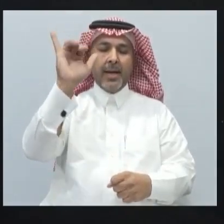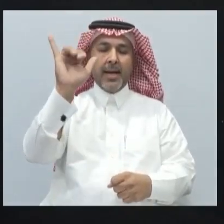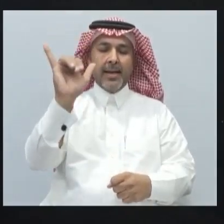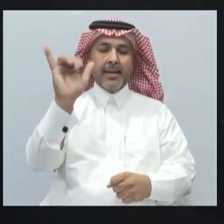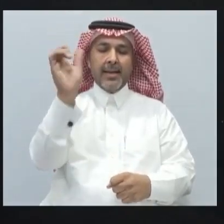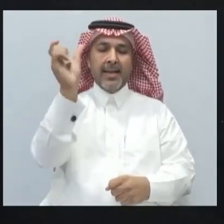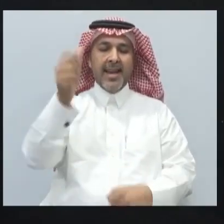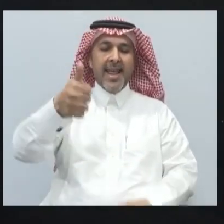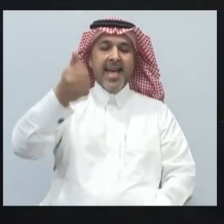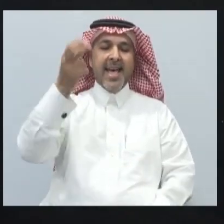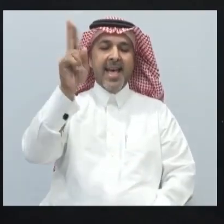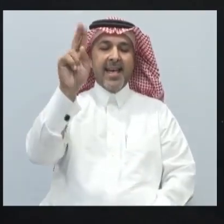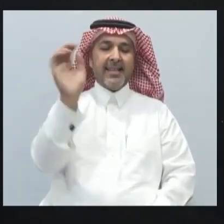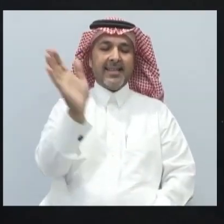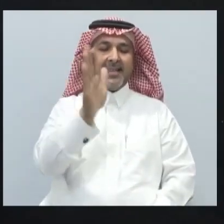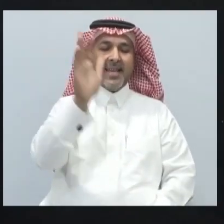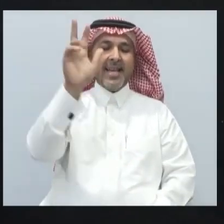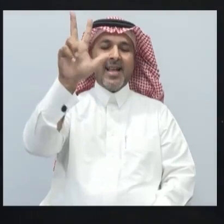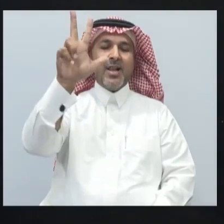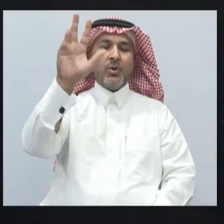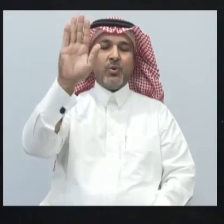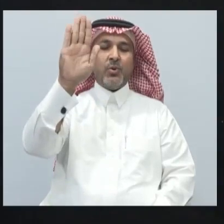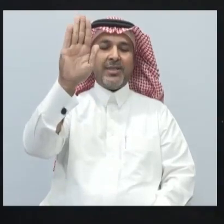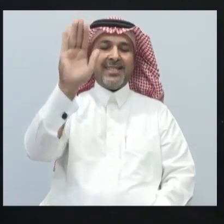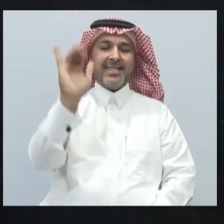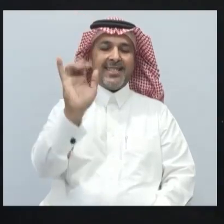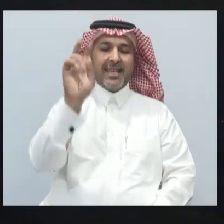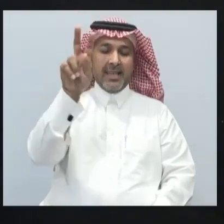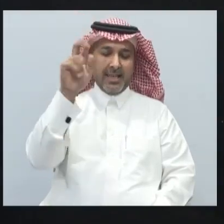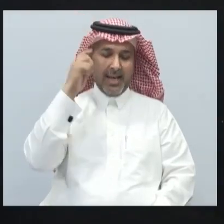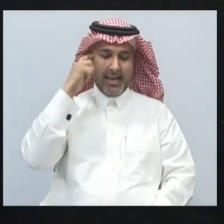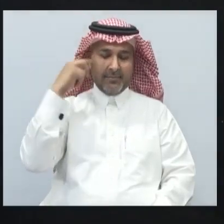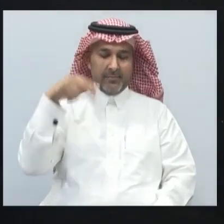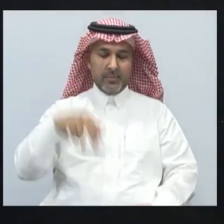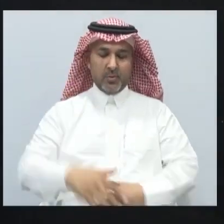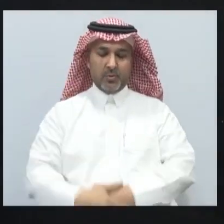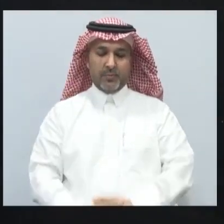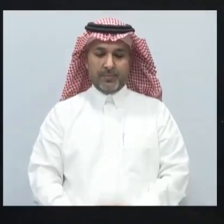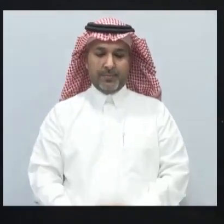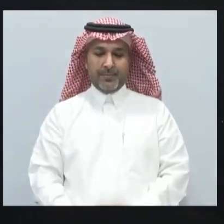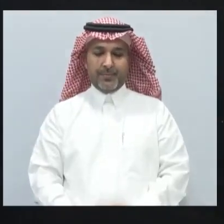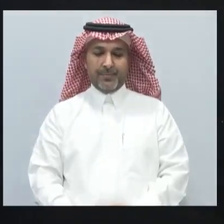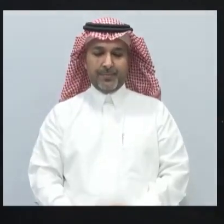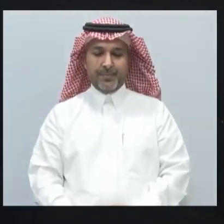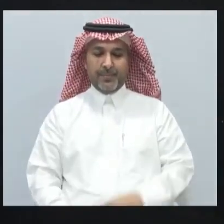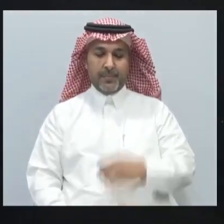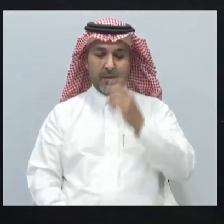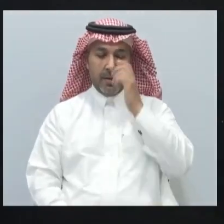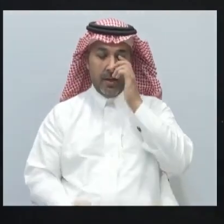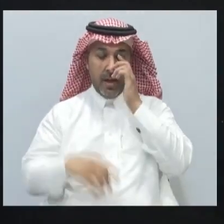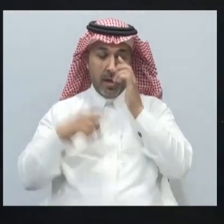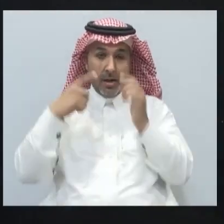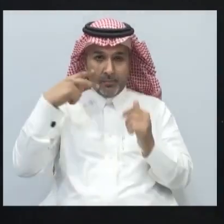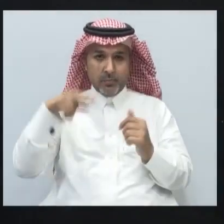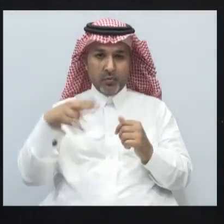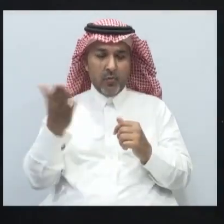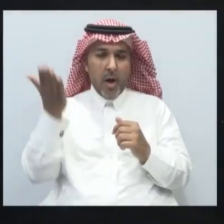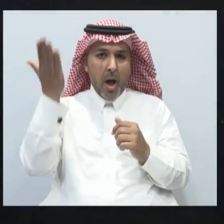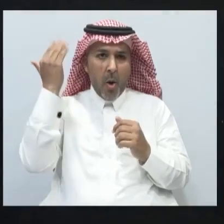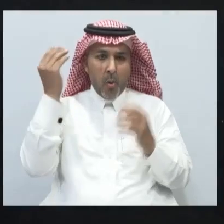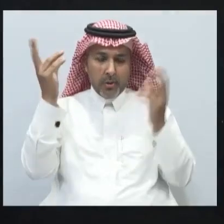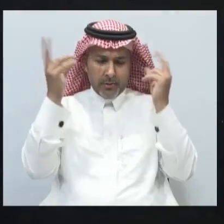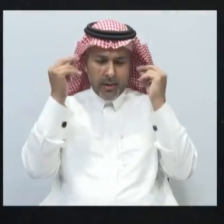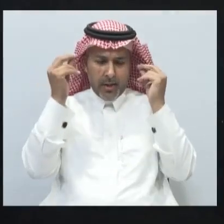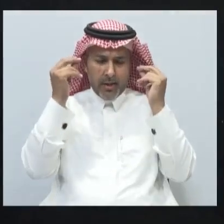الحل الجبري طبعا ما راح نقدر نحل كل المعادلات ان شاء الله على نهايه الفصل راح نقدر نحل كل المعادلات لكن اليوم راح ناخذ نوعيه